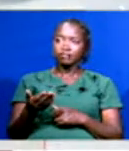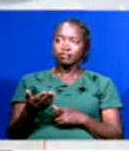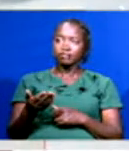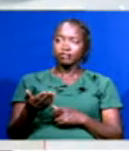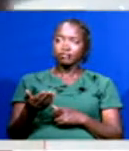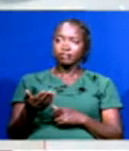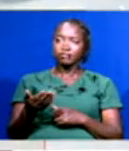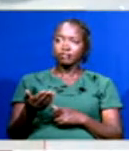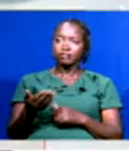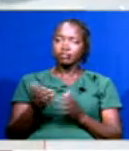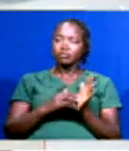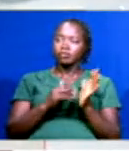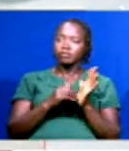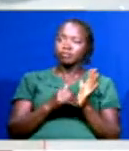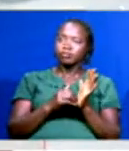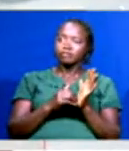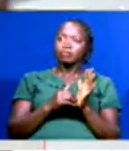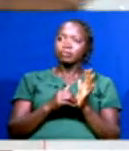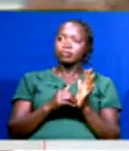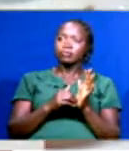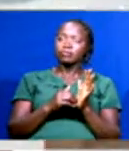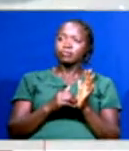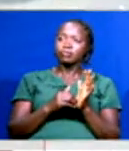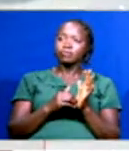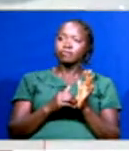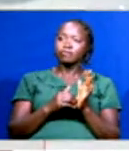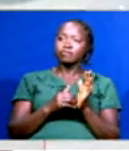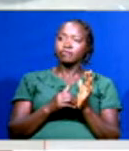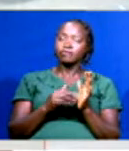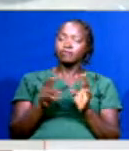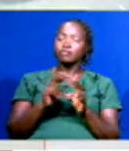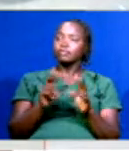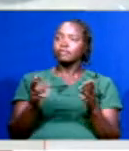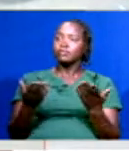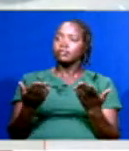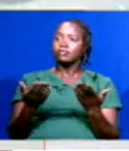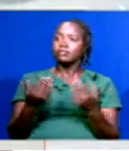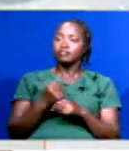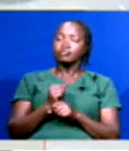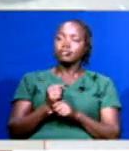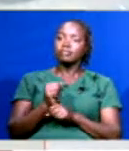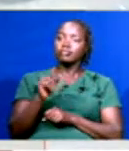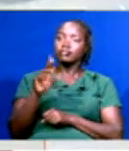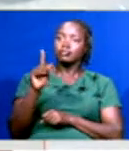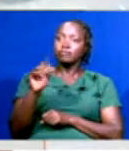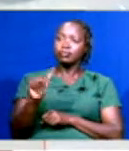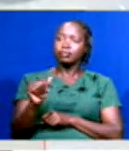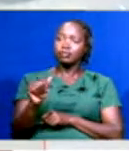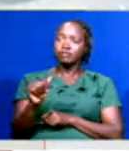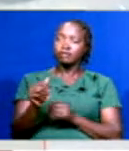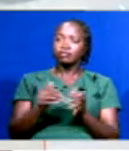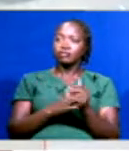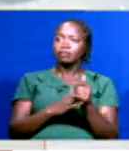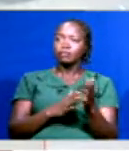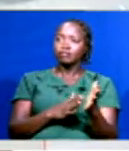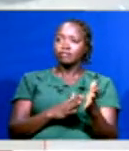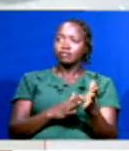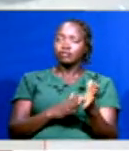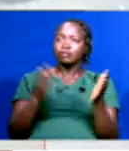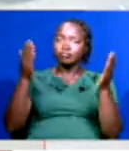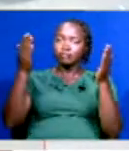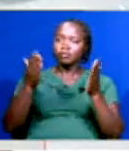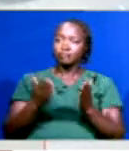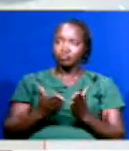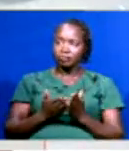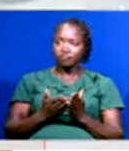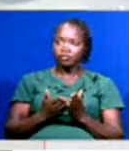Pale Ukambani tuko na Kawaya, and you can see vile tumeuda UDA. Party leader ametoka Rift Valley.